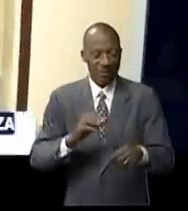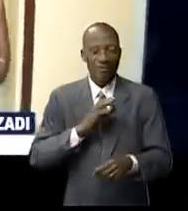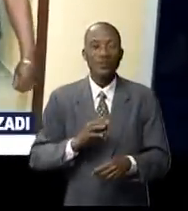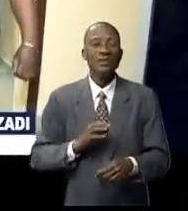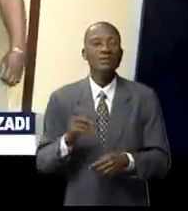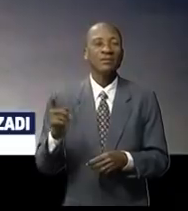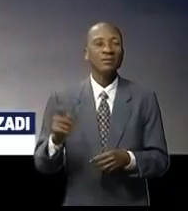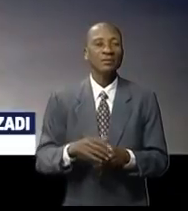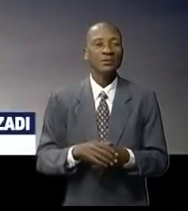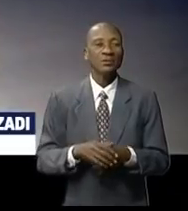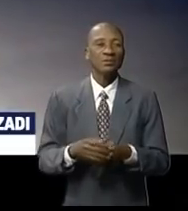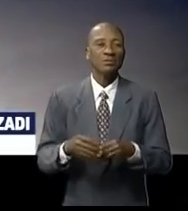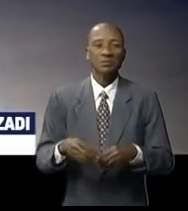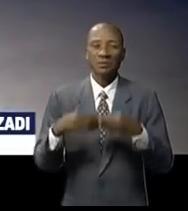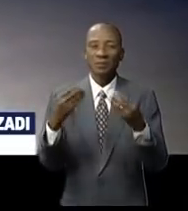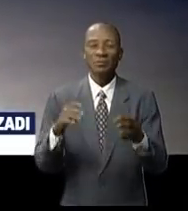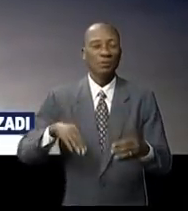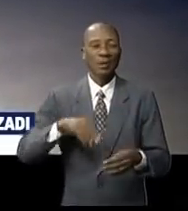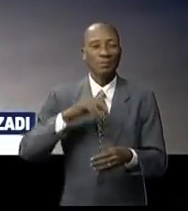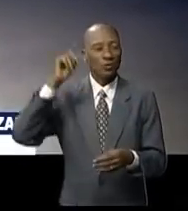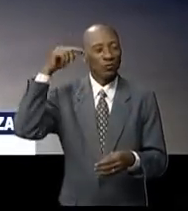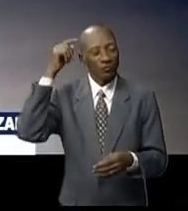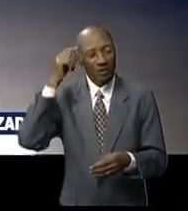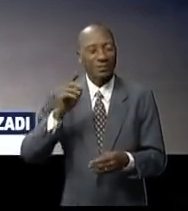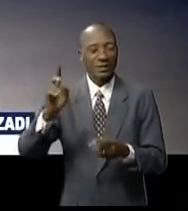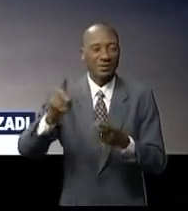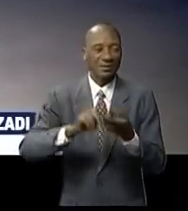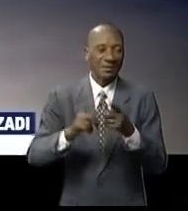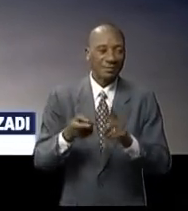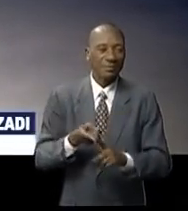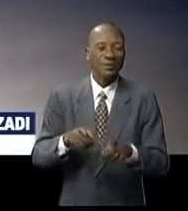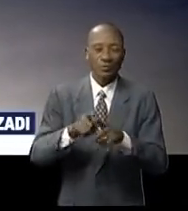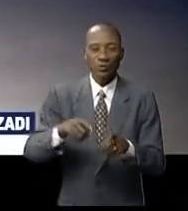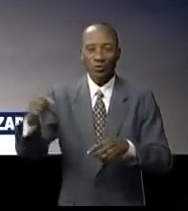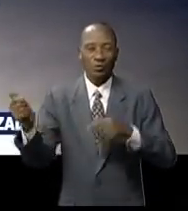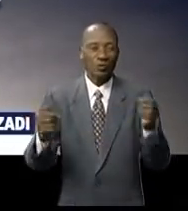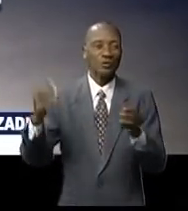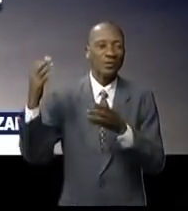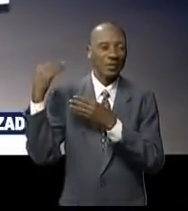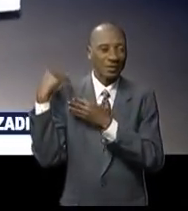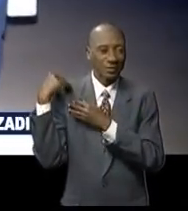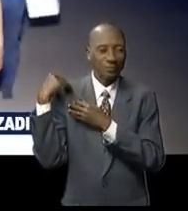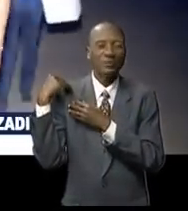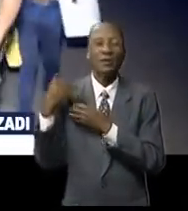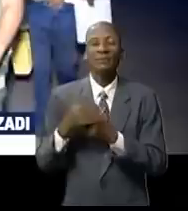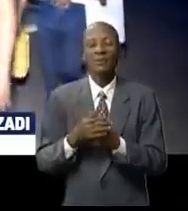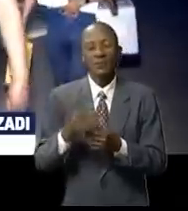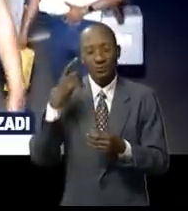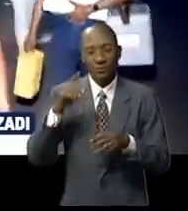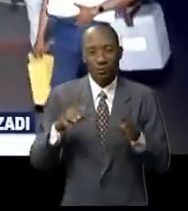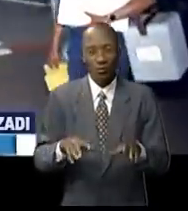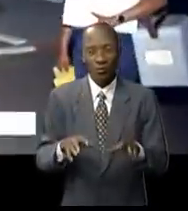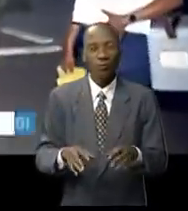du gouvernement, de ses collaborateurs et d'autres personnalités de la République, sa clinique présidentielle pour